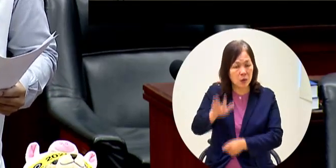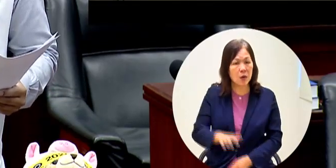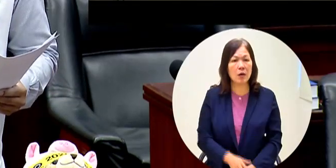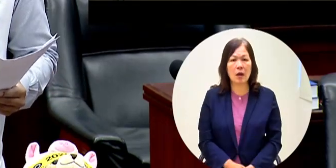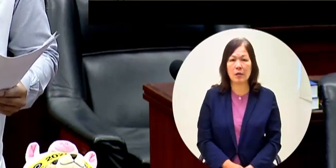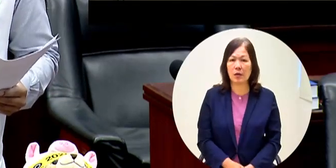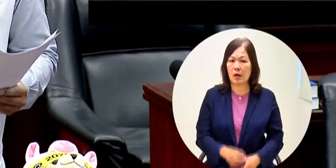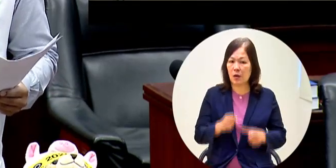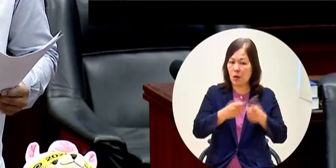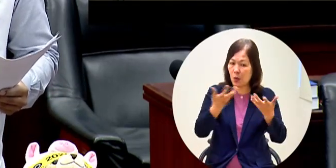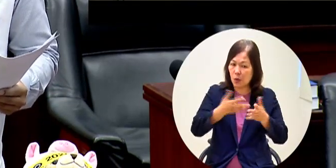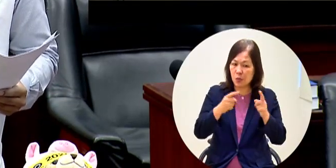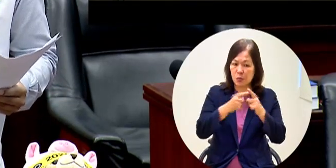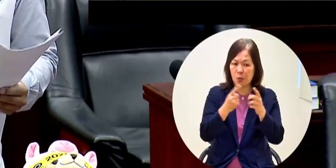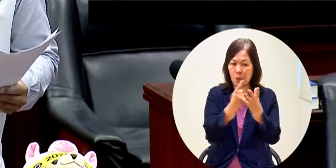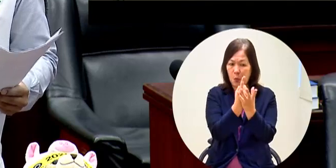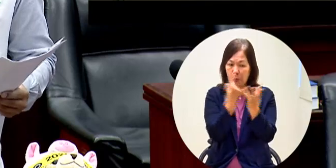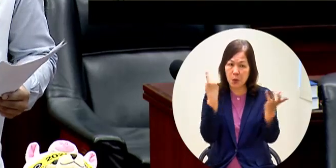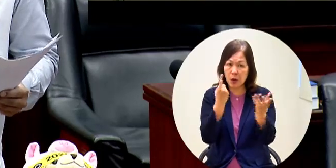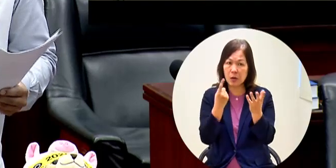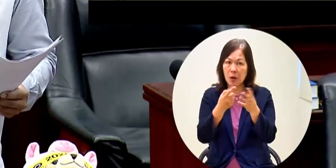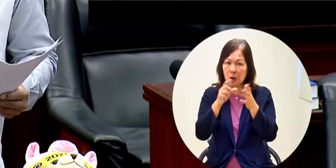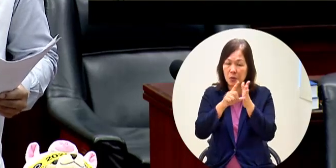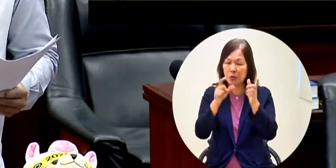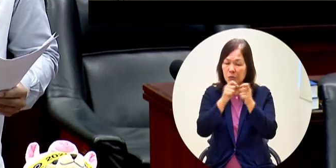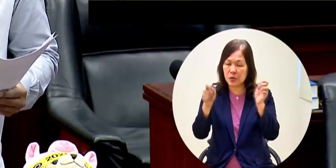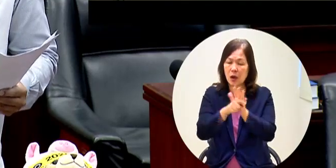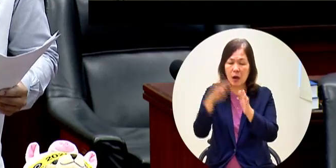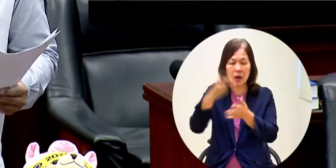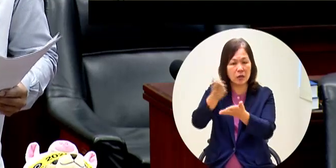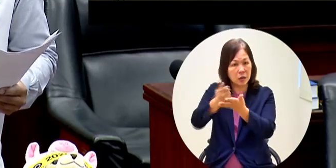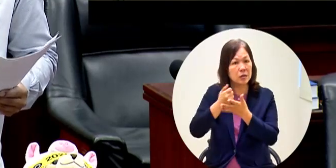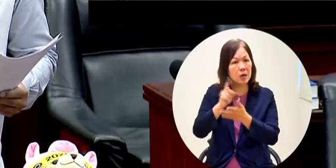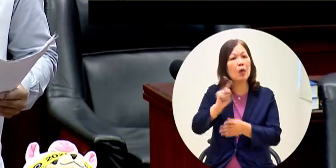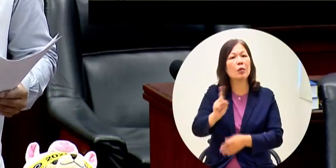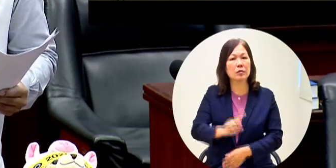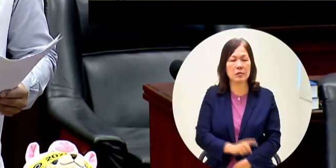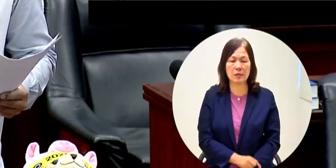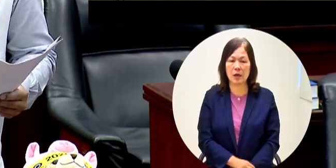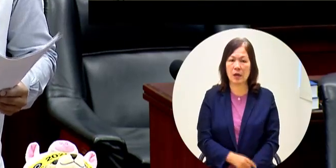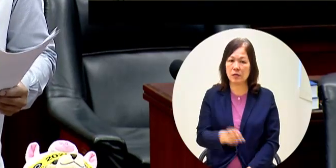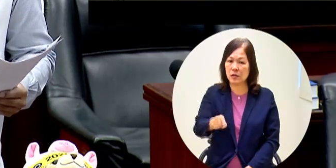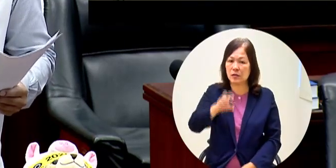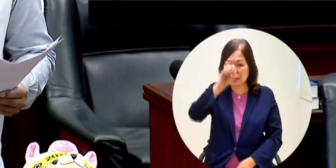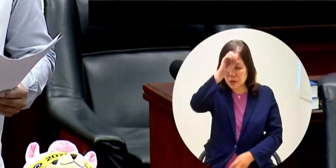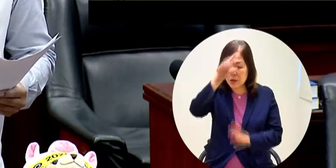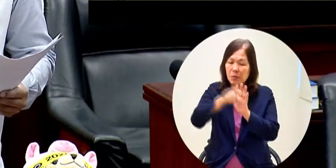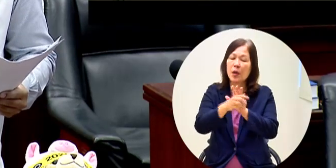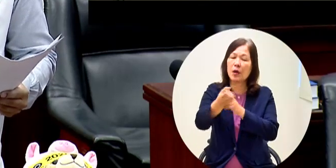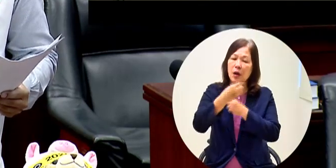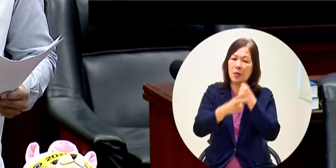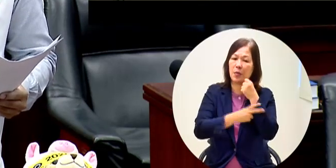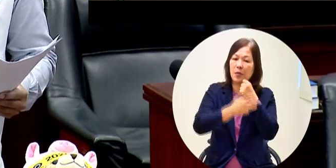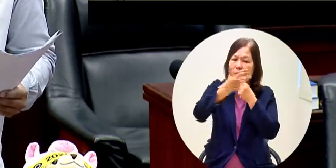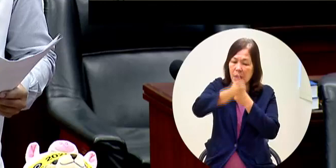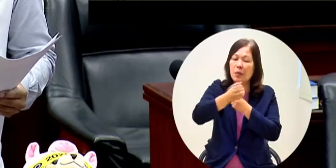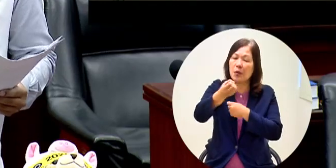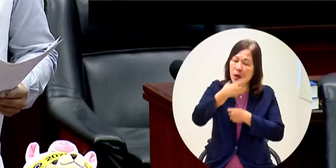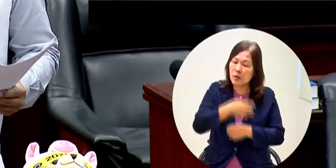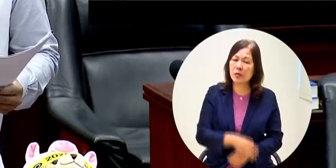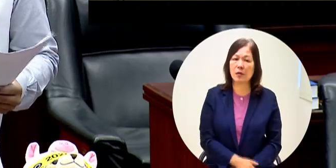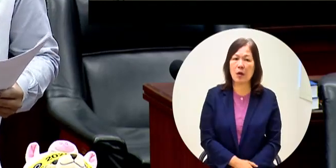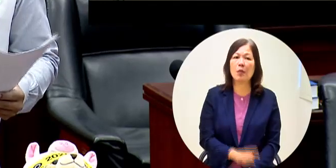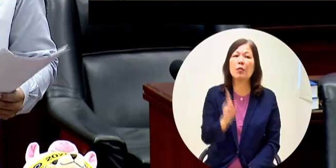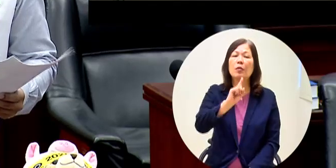务生涯脱节遮久啊，你为什么要来聘用回来啊？这是恁贵党的李长头反映的啊，恁贵党啊，为什么会反